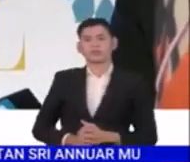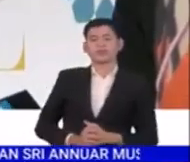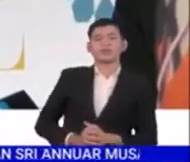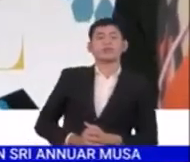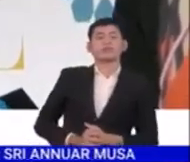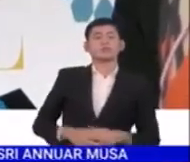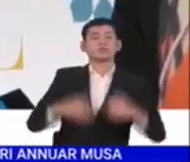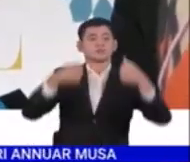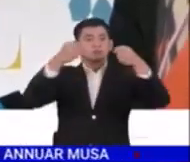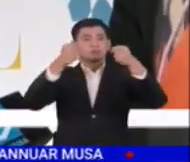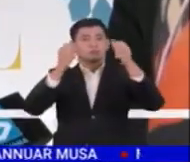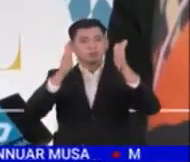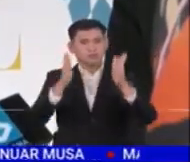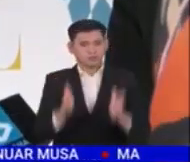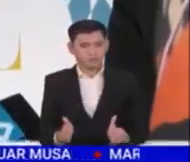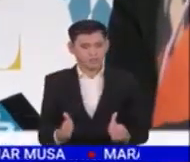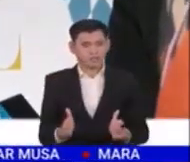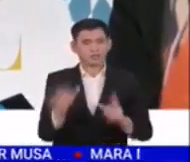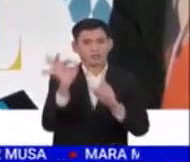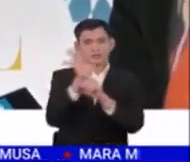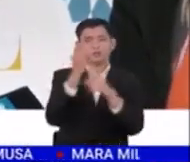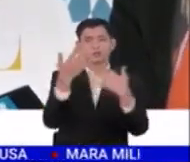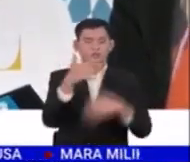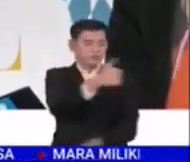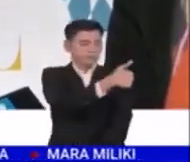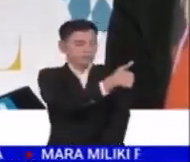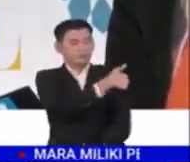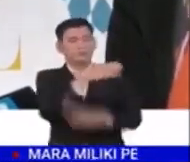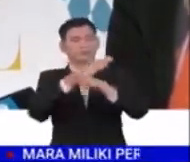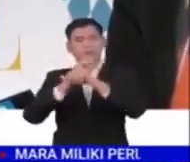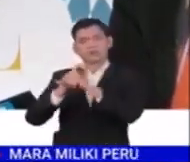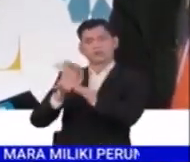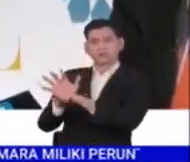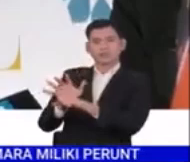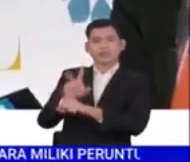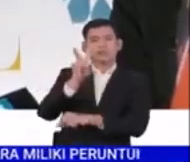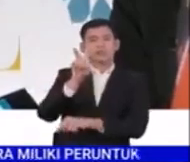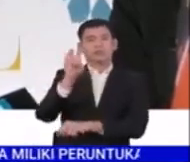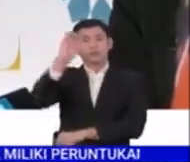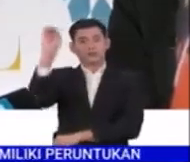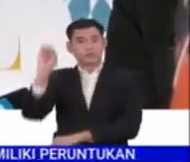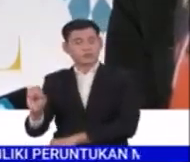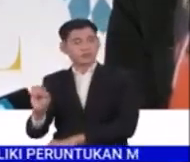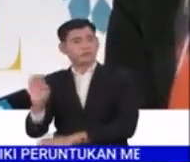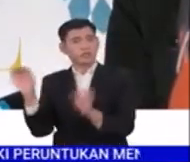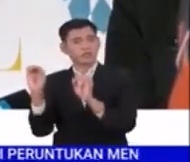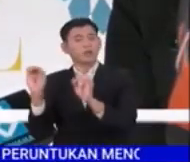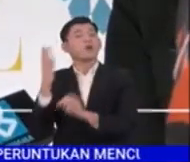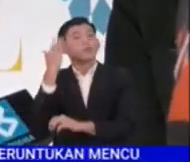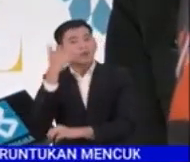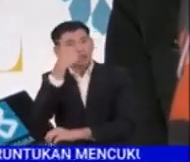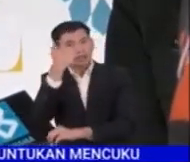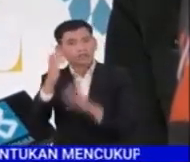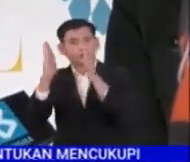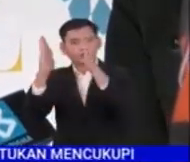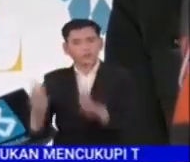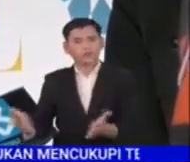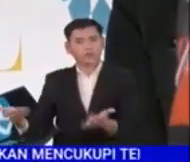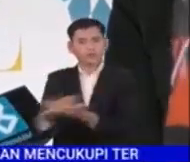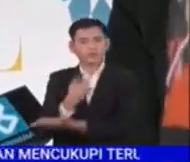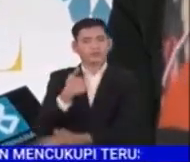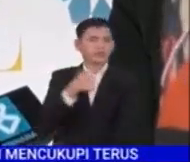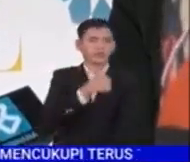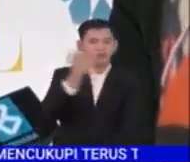bantuan di penyaringan Pulau Pinang udah disuntik vaksin yang 2 Pratu tak suntik lagi susu badokan bau sebagai sentiasa